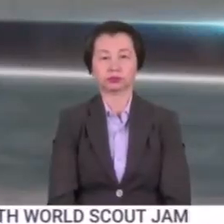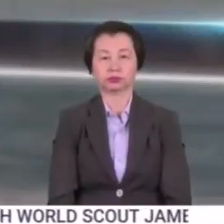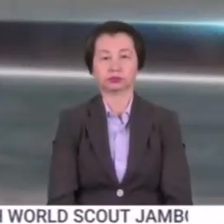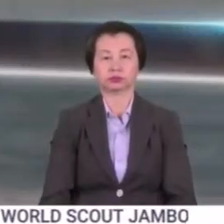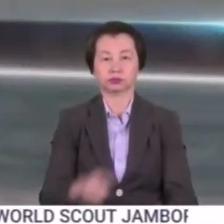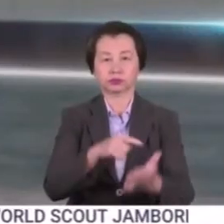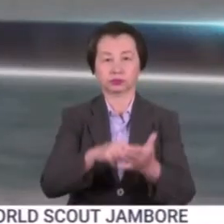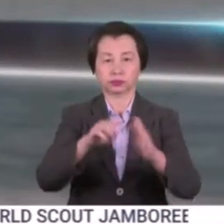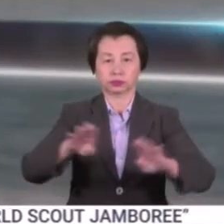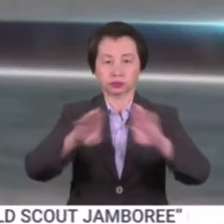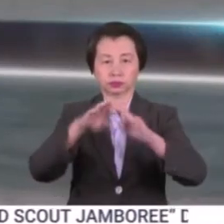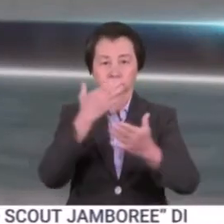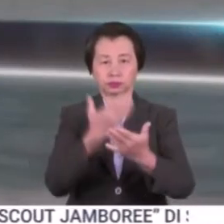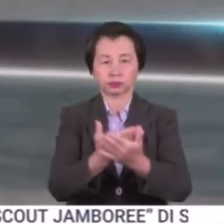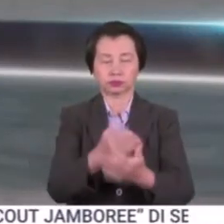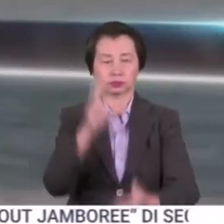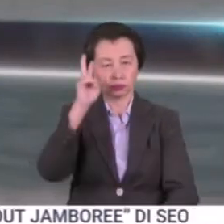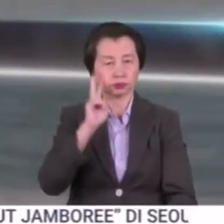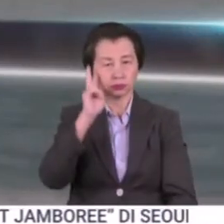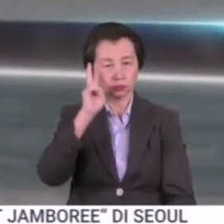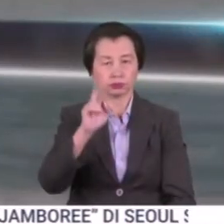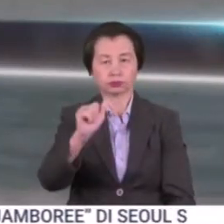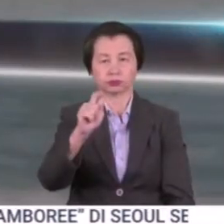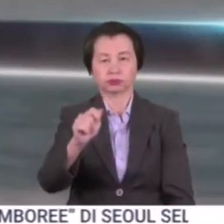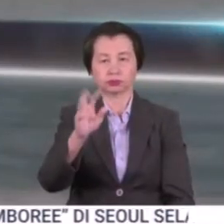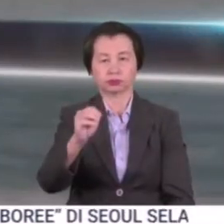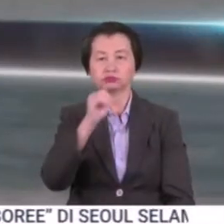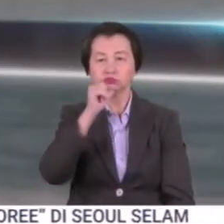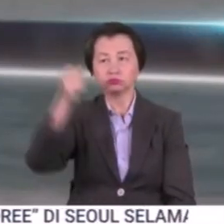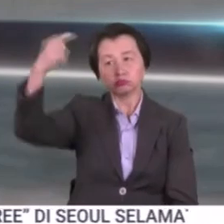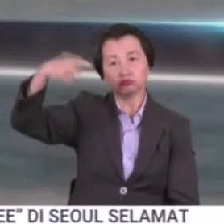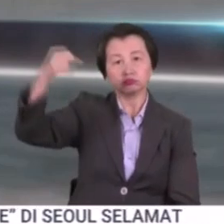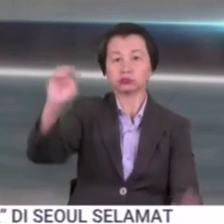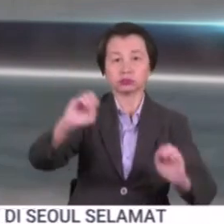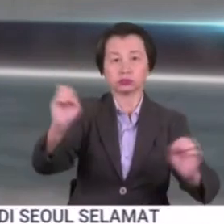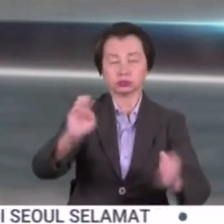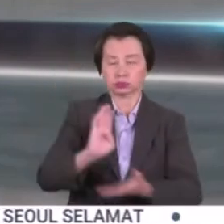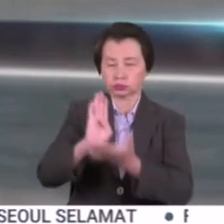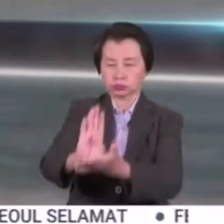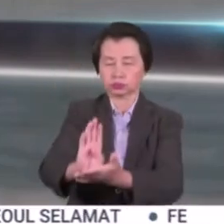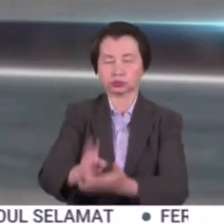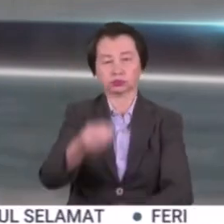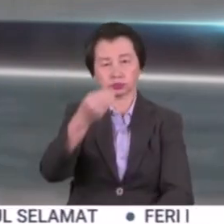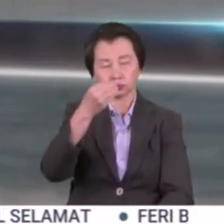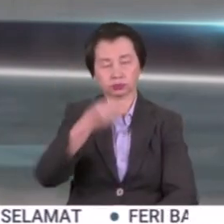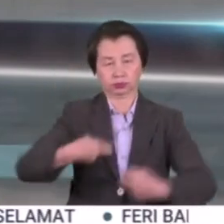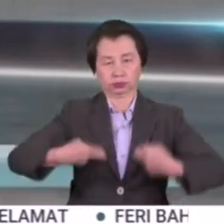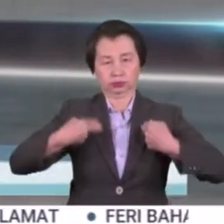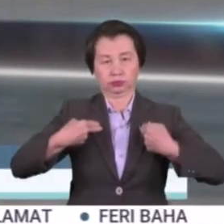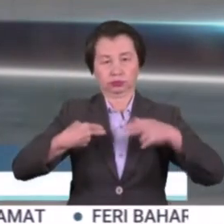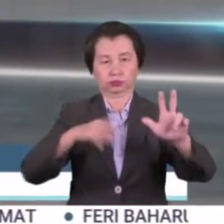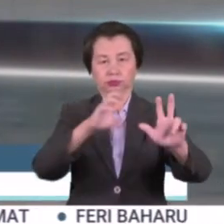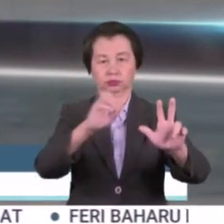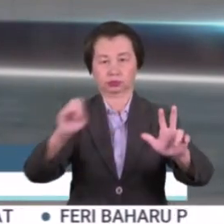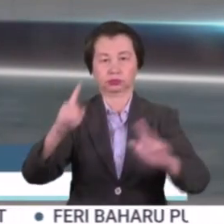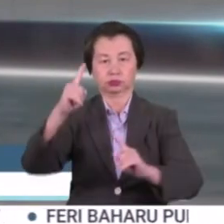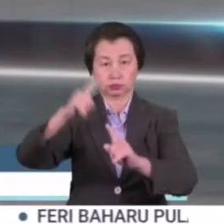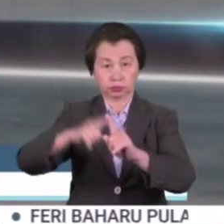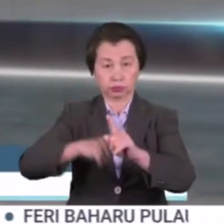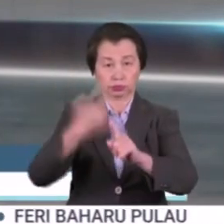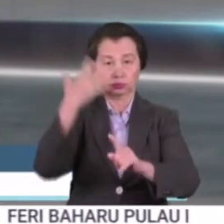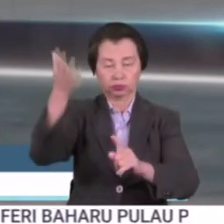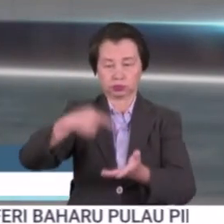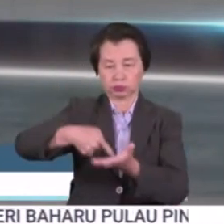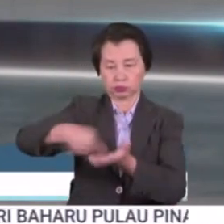ya ini P berita baik untuk golongan Veteran ATM tidak berpencen bantuan Sari hidup BH r00 sebulan